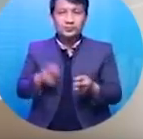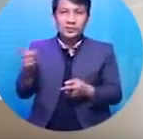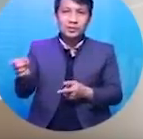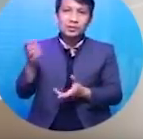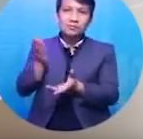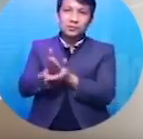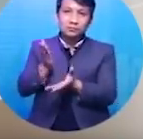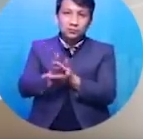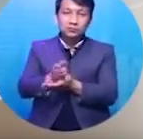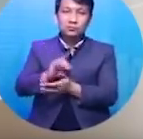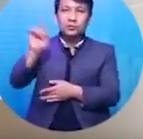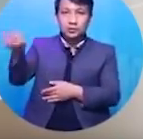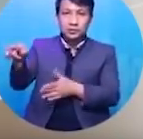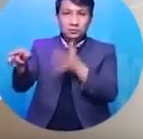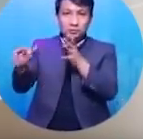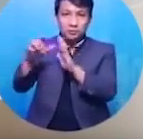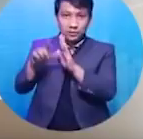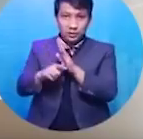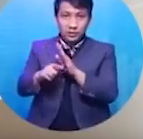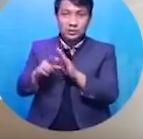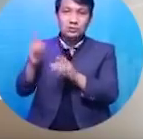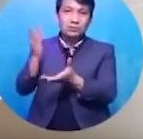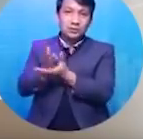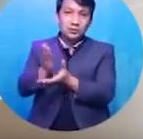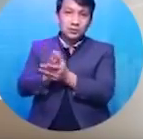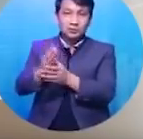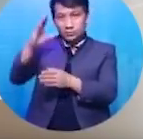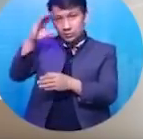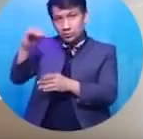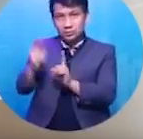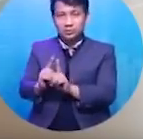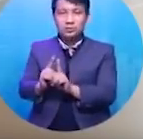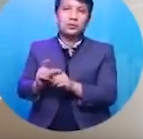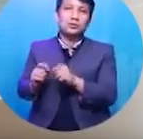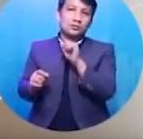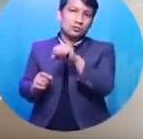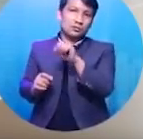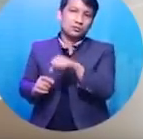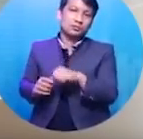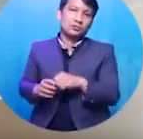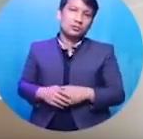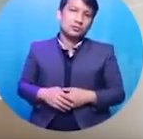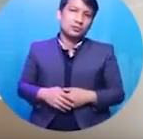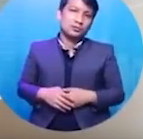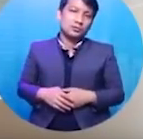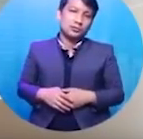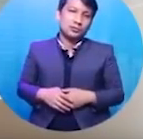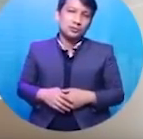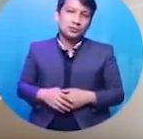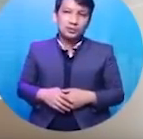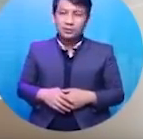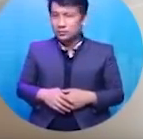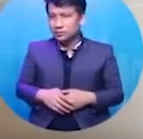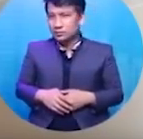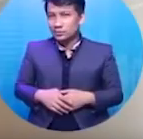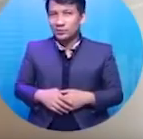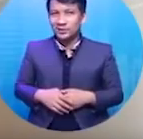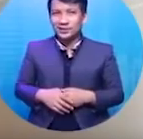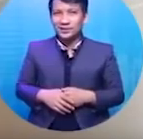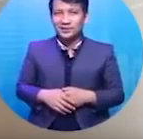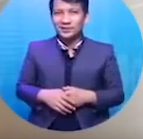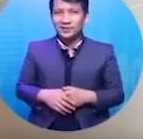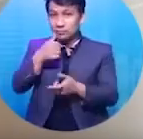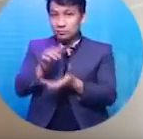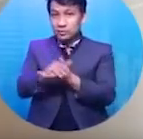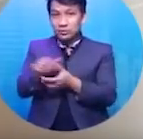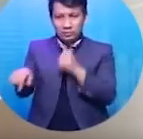ka nang kapupunta sa Bienan mo at magkipagkita dun sa lalaki. Hindi. Dito ka na lang. Oo. Oh, Eh, biro po, sa pagkakausap mo, laging galit ka. Hindi makausap